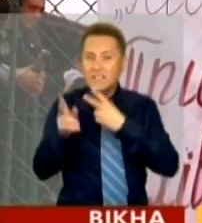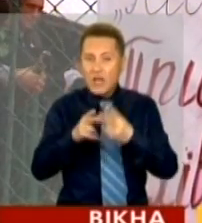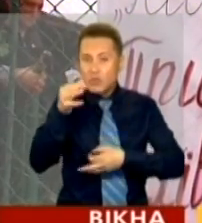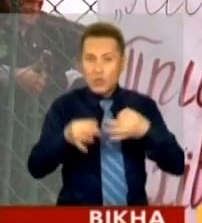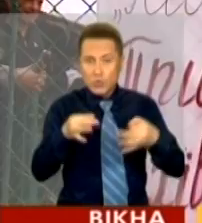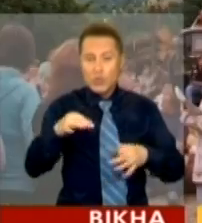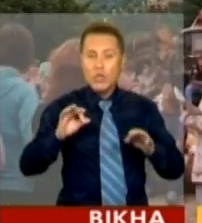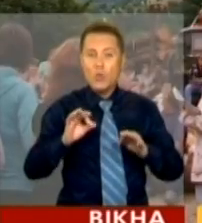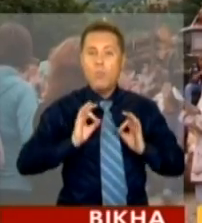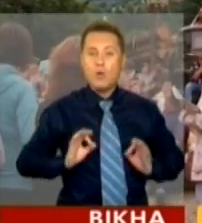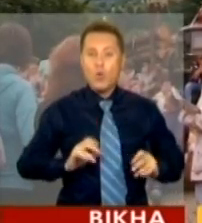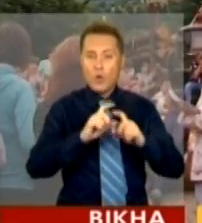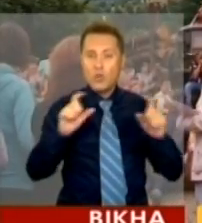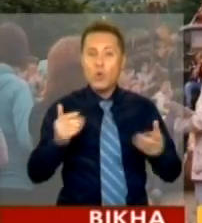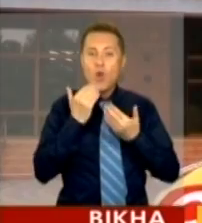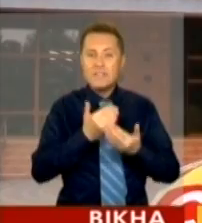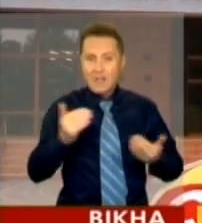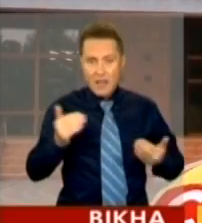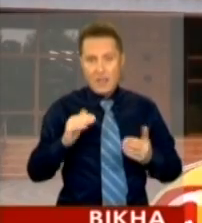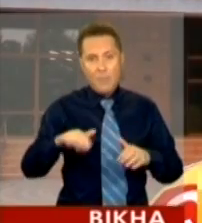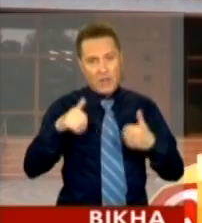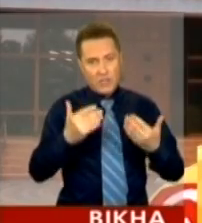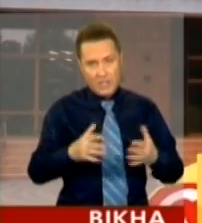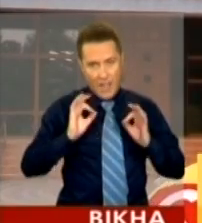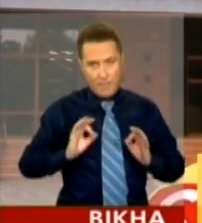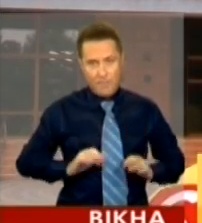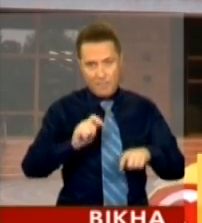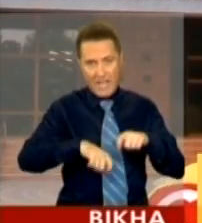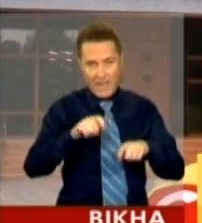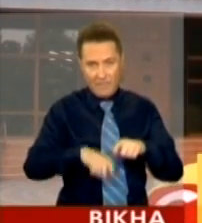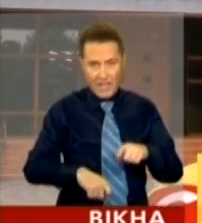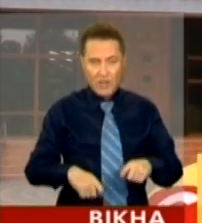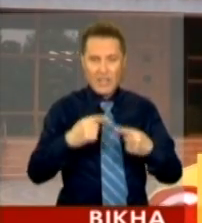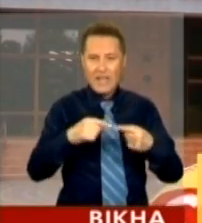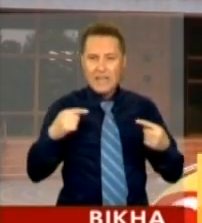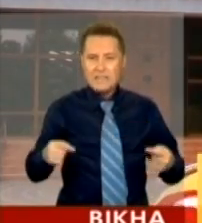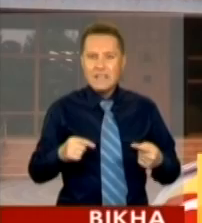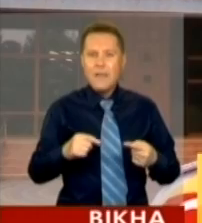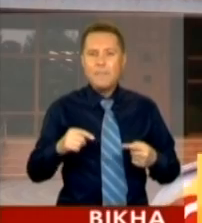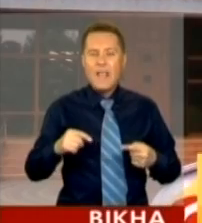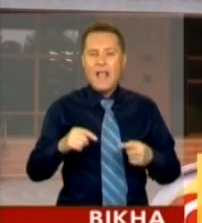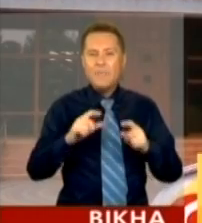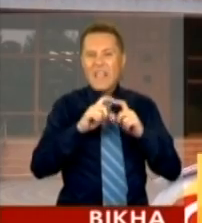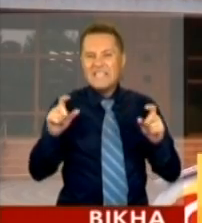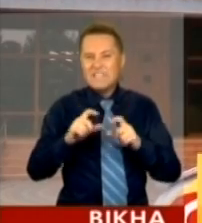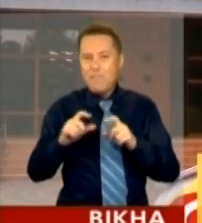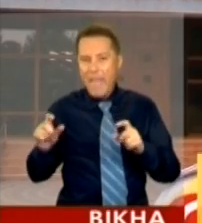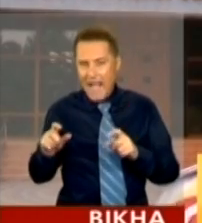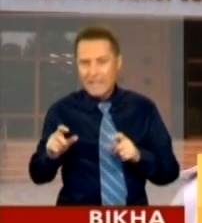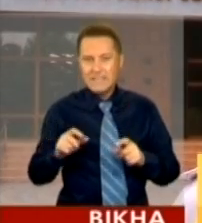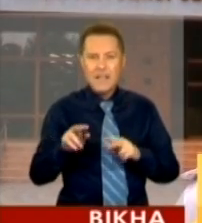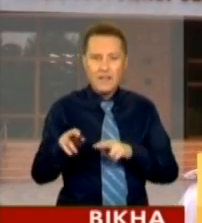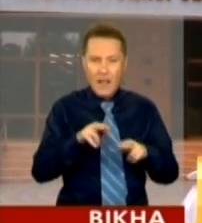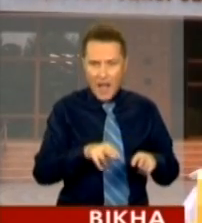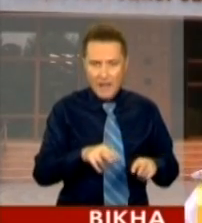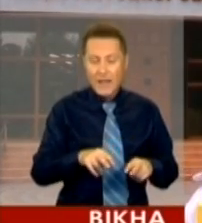прокуратури. Остання ініціювала перевірки. Держекоінспекція, Держгірпромнагляд, сільськогосподарська інспекція та інші.